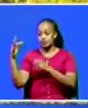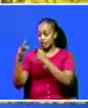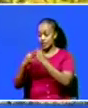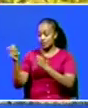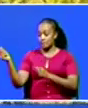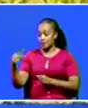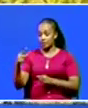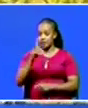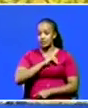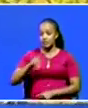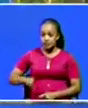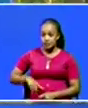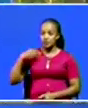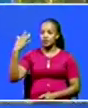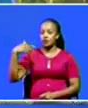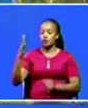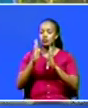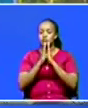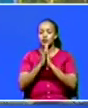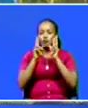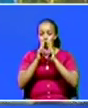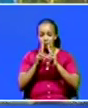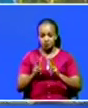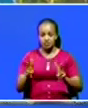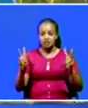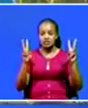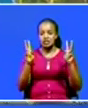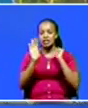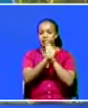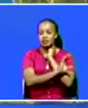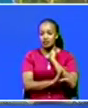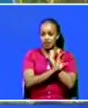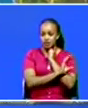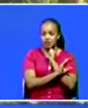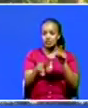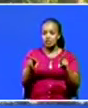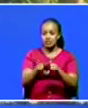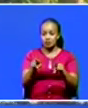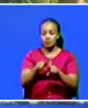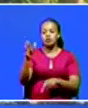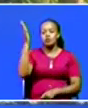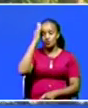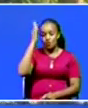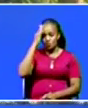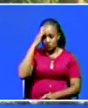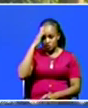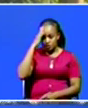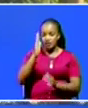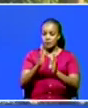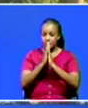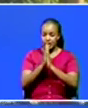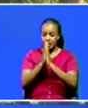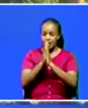kwa kawaida ya kuombea amani humu nchini na inaaminika kuwa yamfikia Maulana, kwani mara nyingi maombi